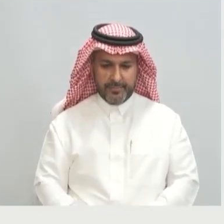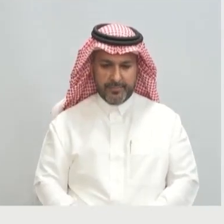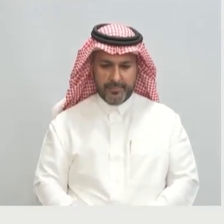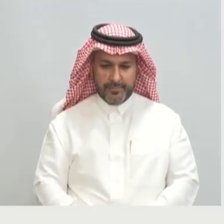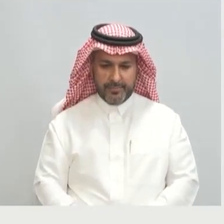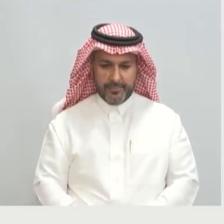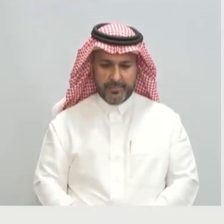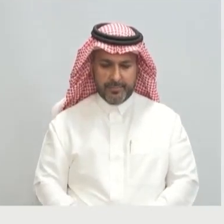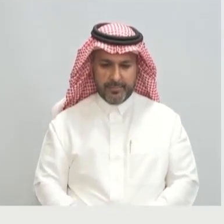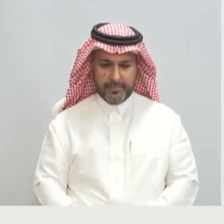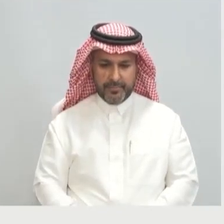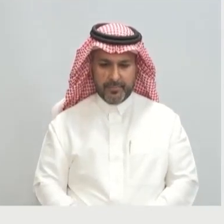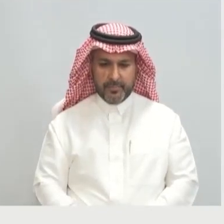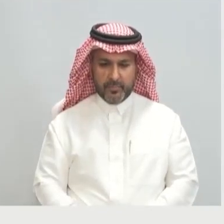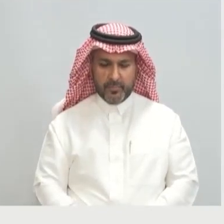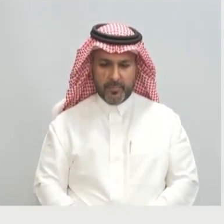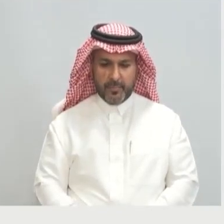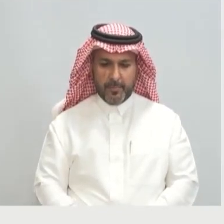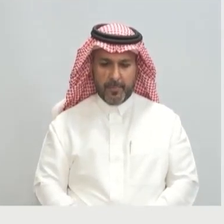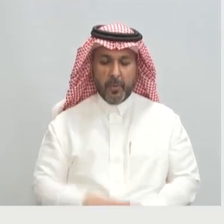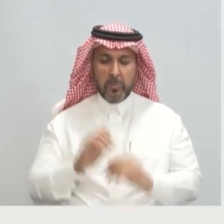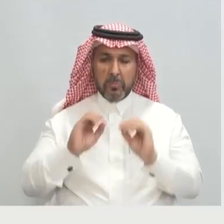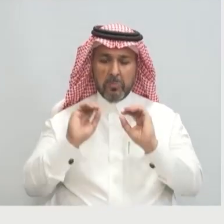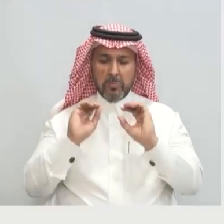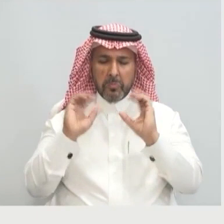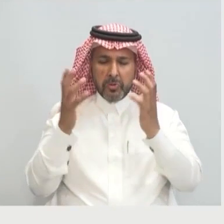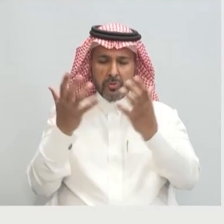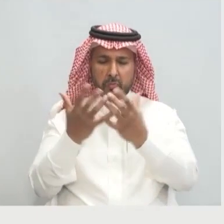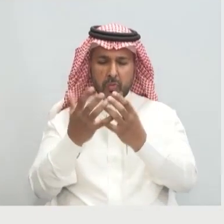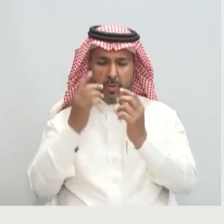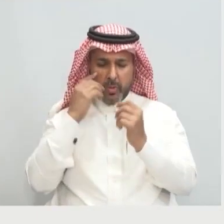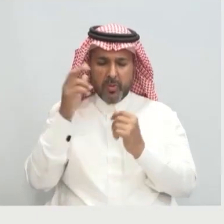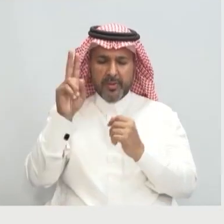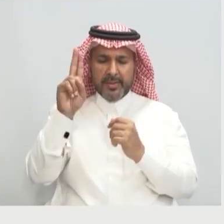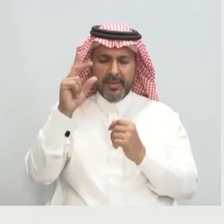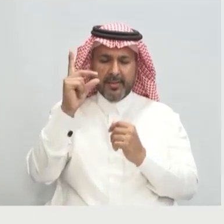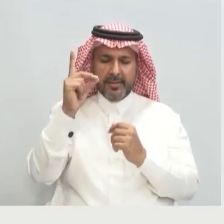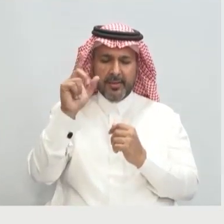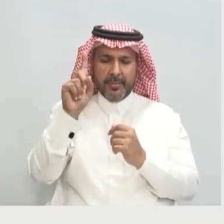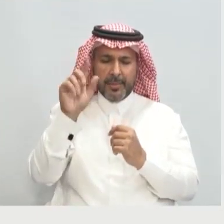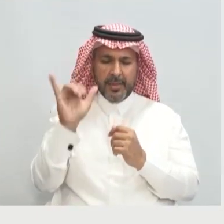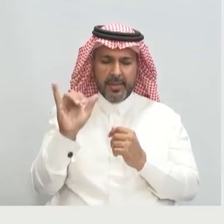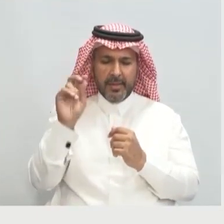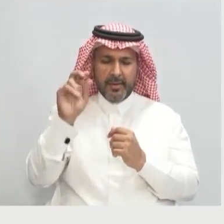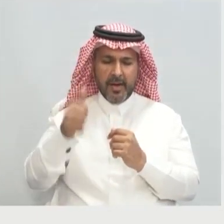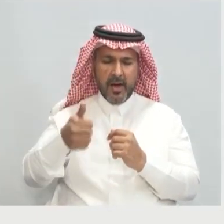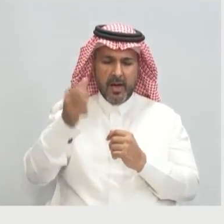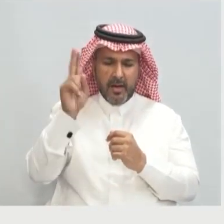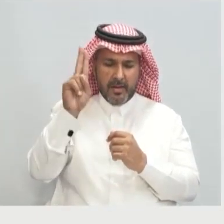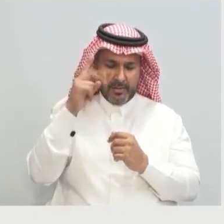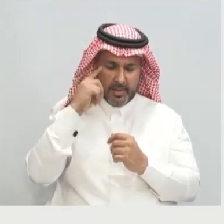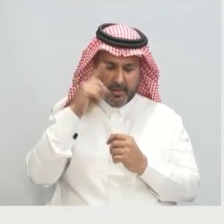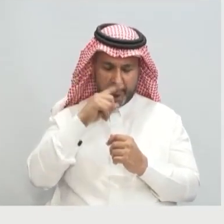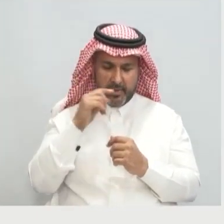وسائل التواصل لو عرفناها هي مجموعه من التطبيقات القائمه على الانترنت والتي تتيح صناعه وتبادل المحتوى الذي